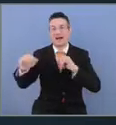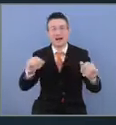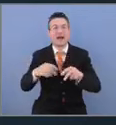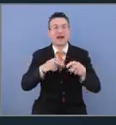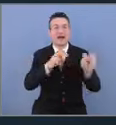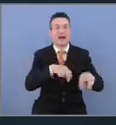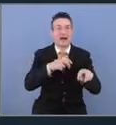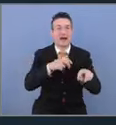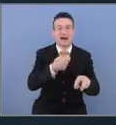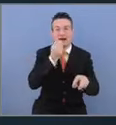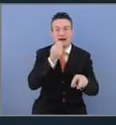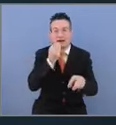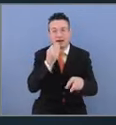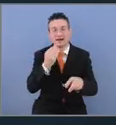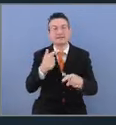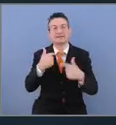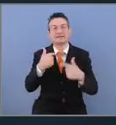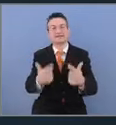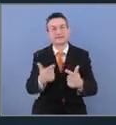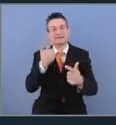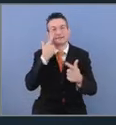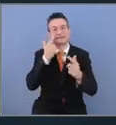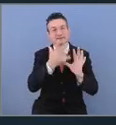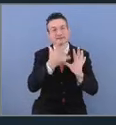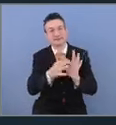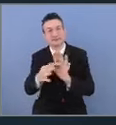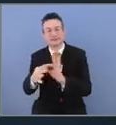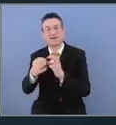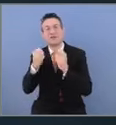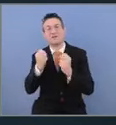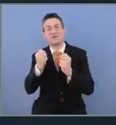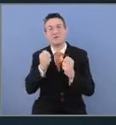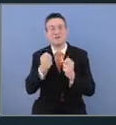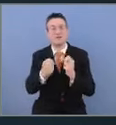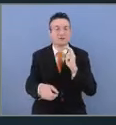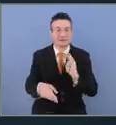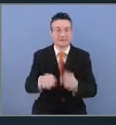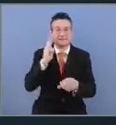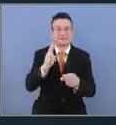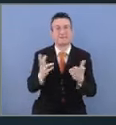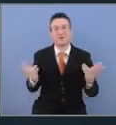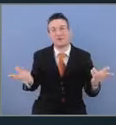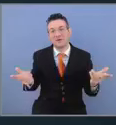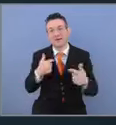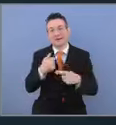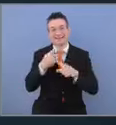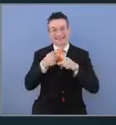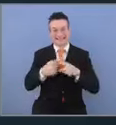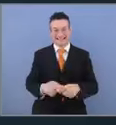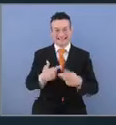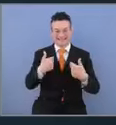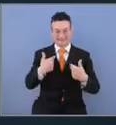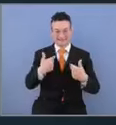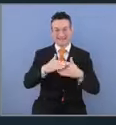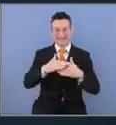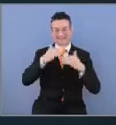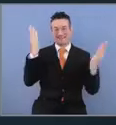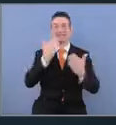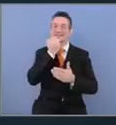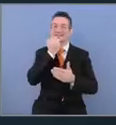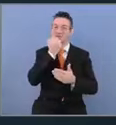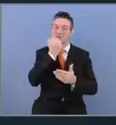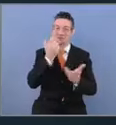le logistiche e le filiere ancora più forti, non ha la propositività. Insomma, ne sono la testimonianza in questa mattinata e mi scuso. Un caro saluto